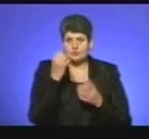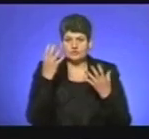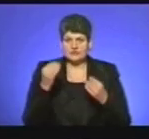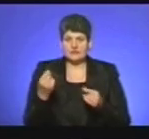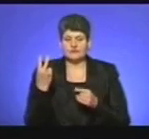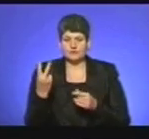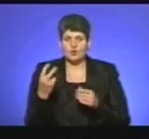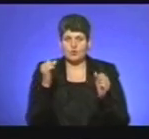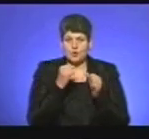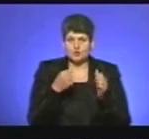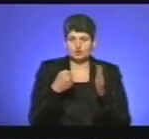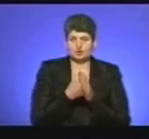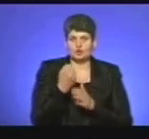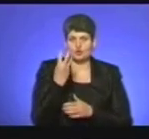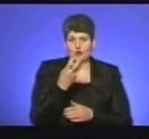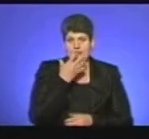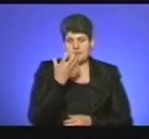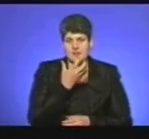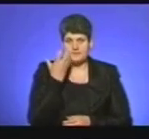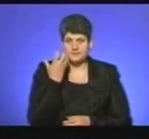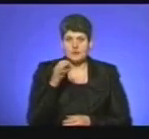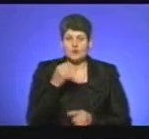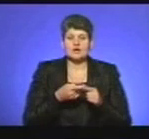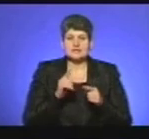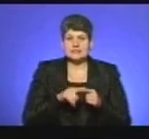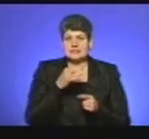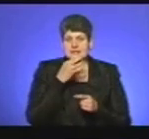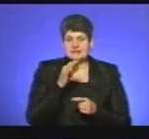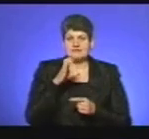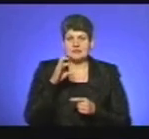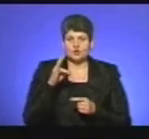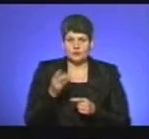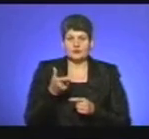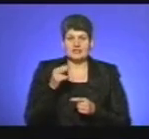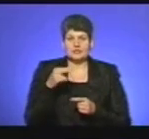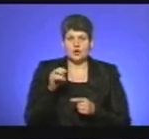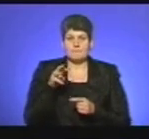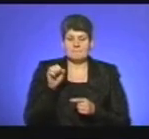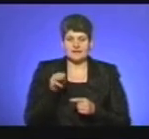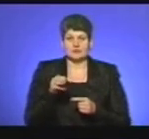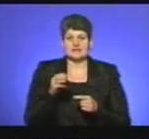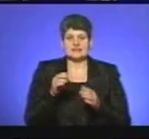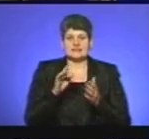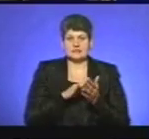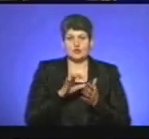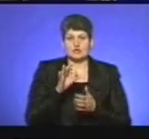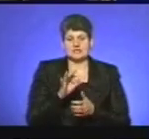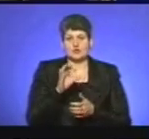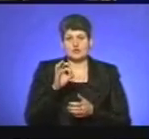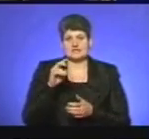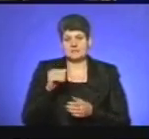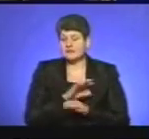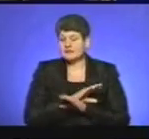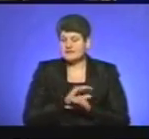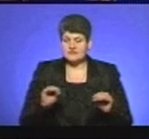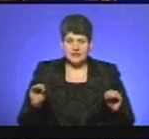– від 2 градусів морозу до 3 тепла. Про це повідомила синоптик обласного гідрометеоцентру Оксана Озимків. І на цьому